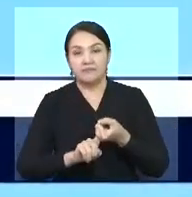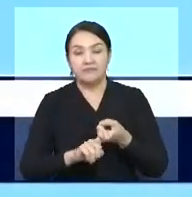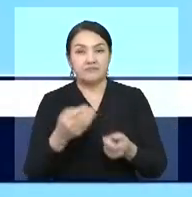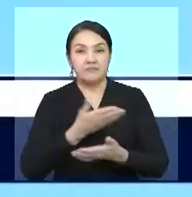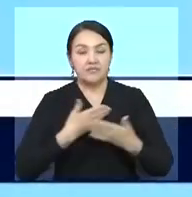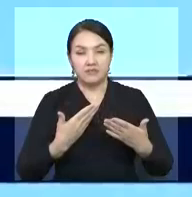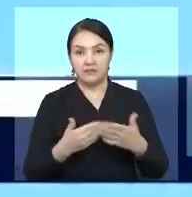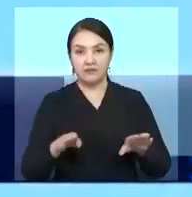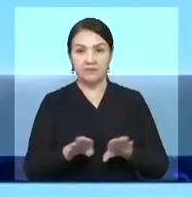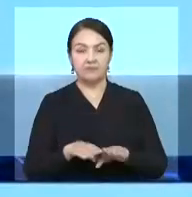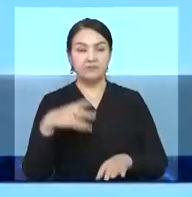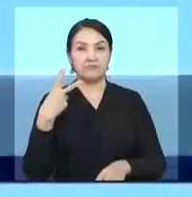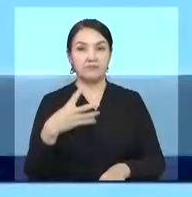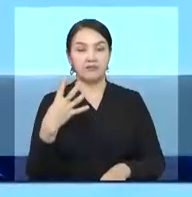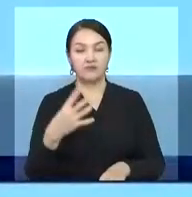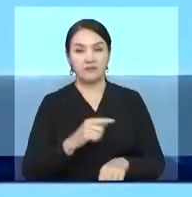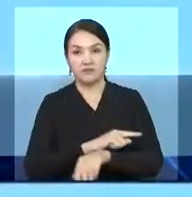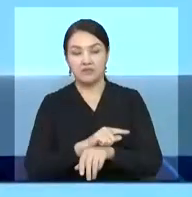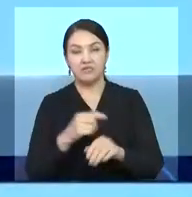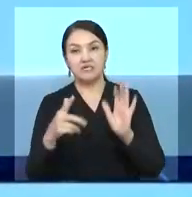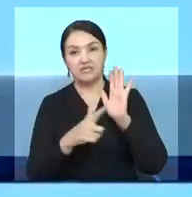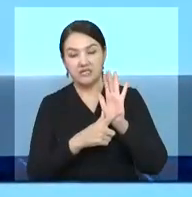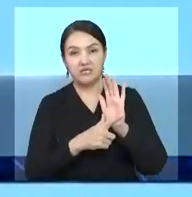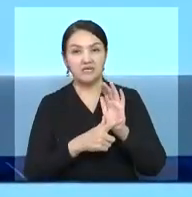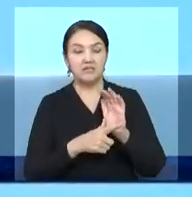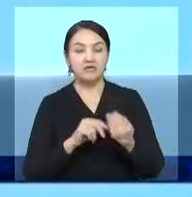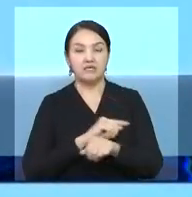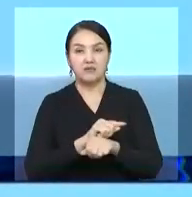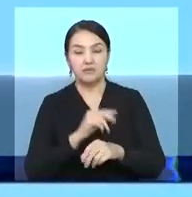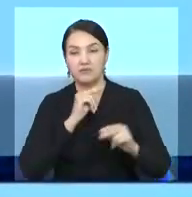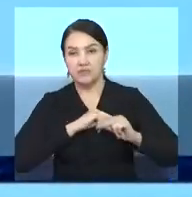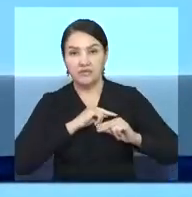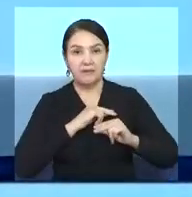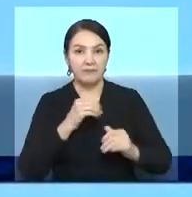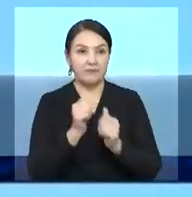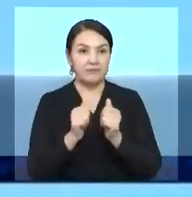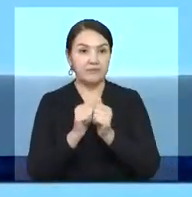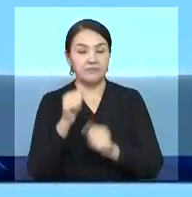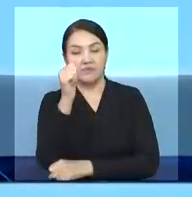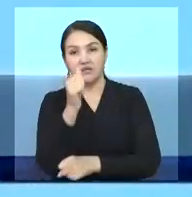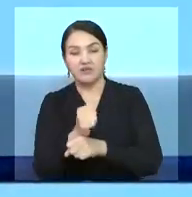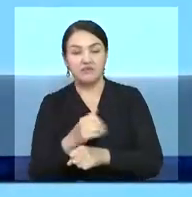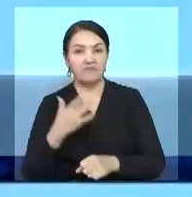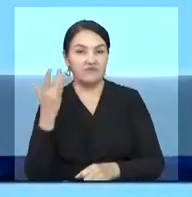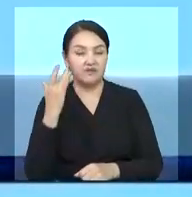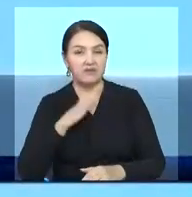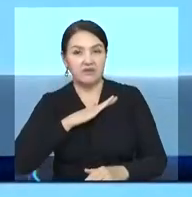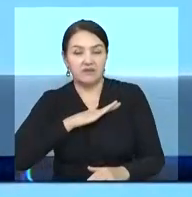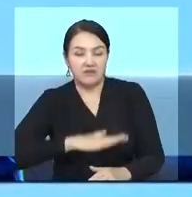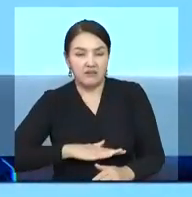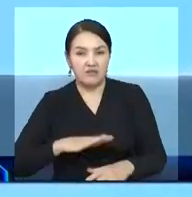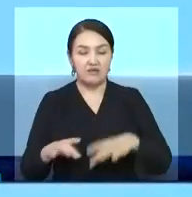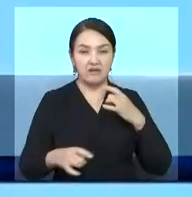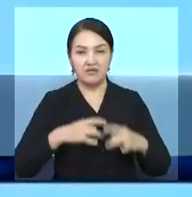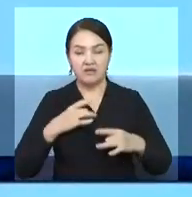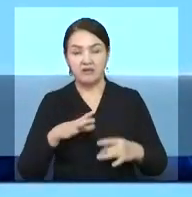біздер осылай 24/7 жұмыс жасайтын ұжымбыз. Жұмысшыларымыз әрқашанда стрессте жүргендіктен осындай ауыр